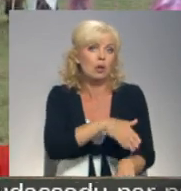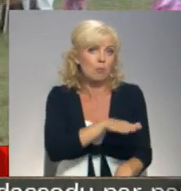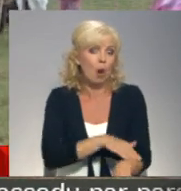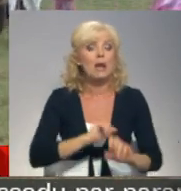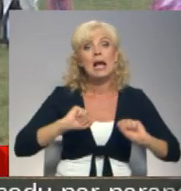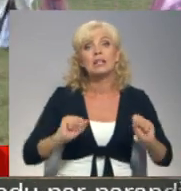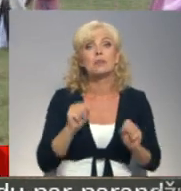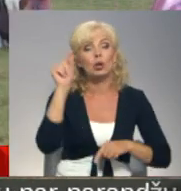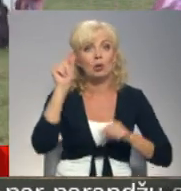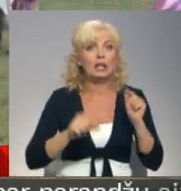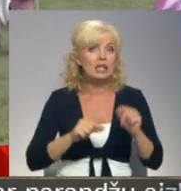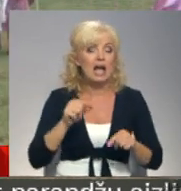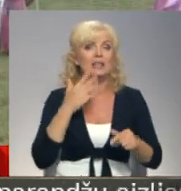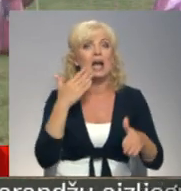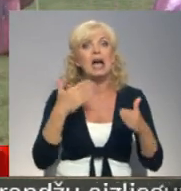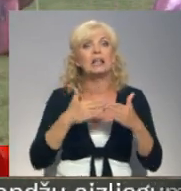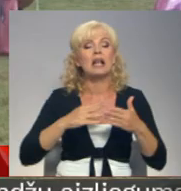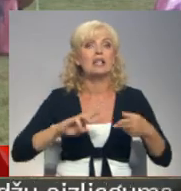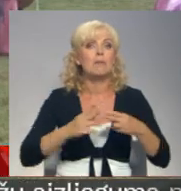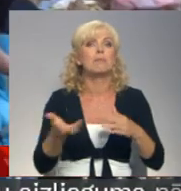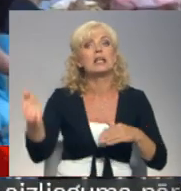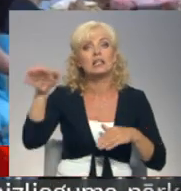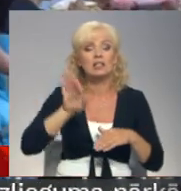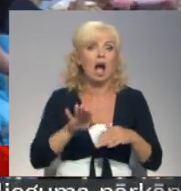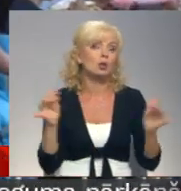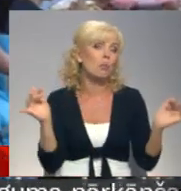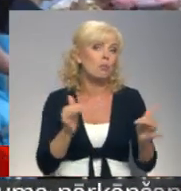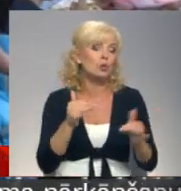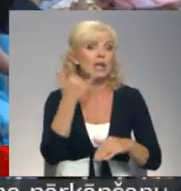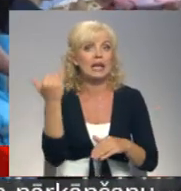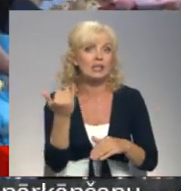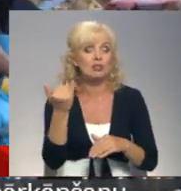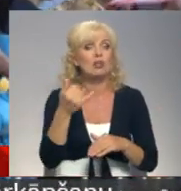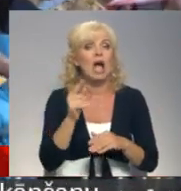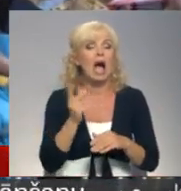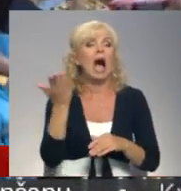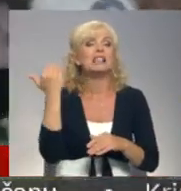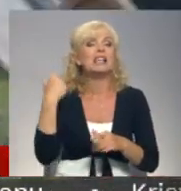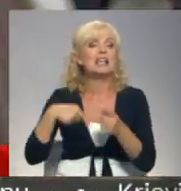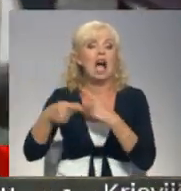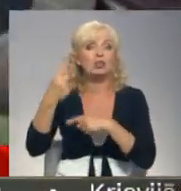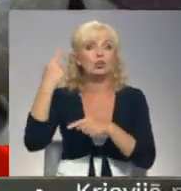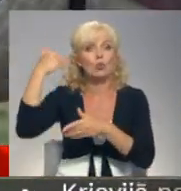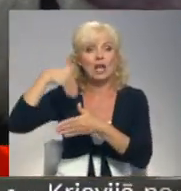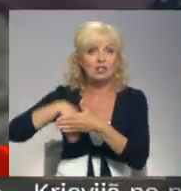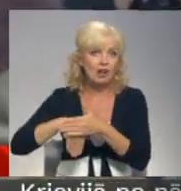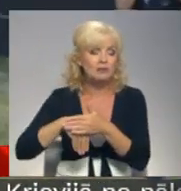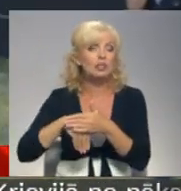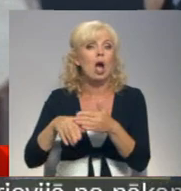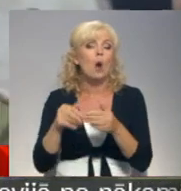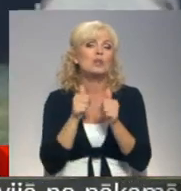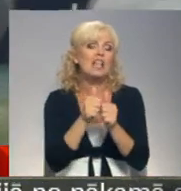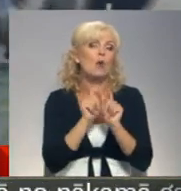Spītējot lietum, Rēzeknes pilskalnā pulcējušies daudz interesentu, lai atgrieztos viduslaikos un sekotu līdzi spraigajām karotāju